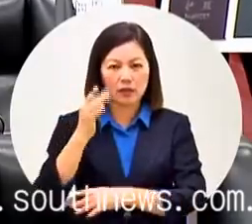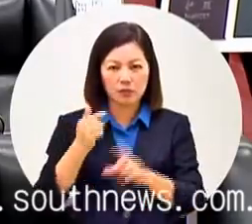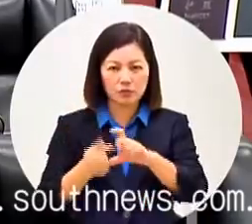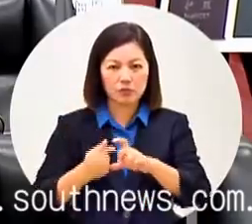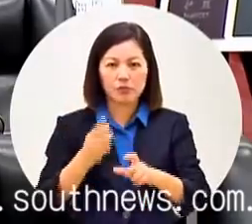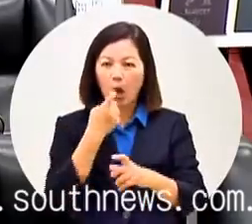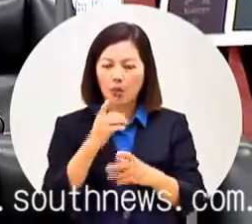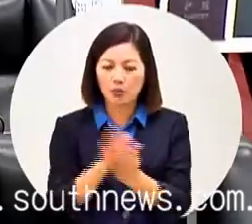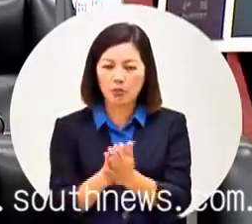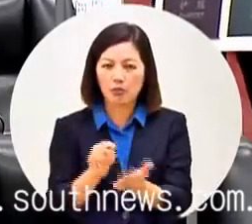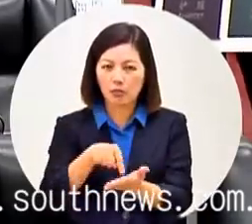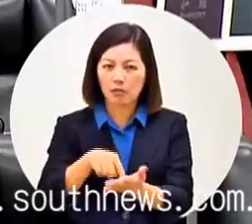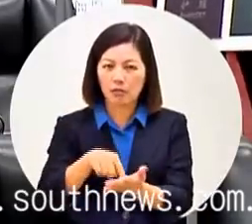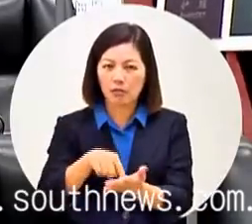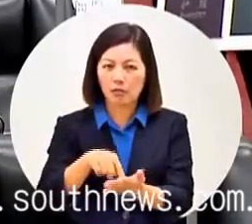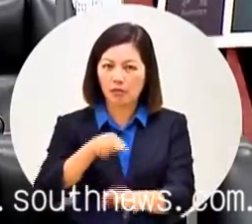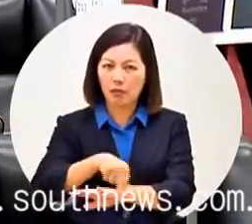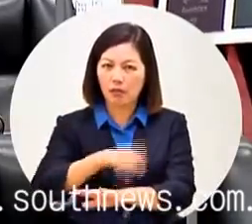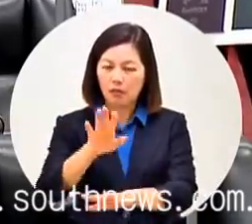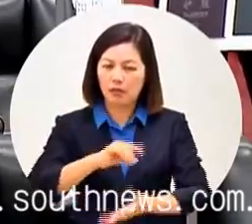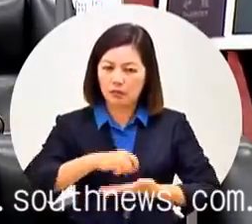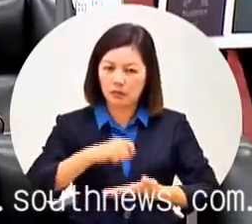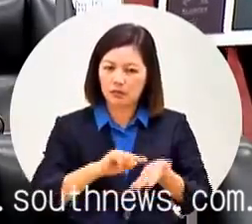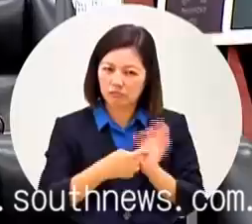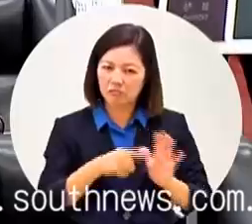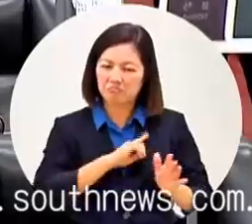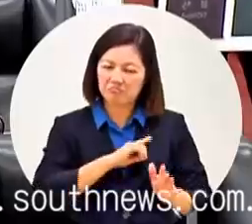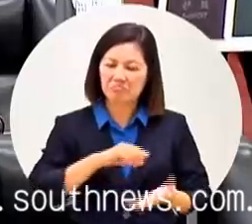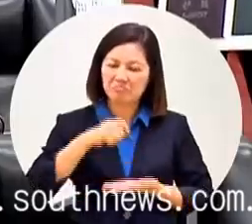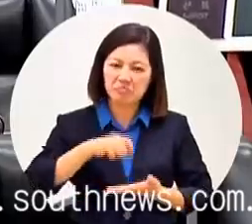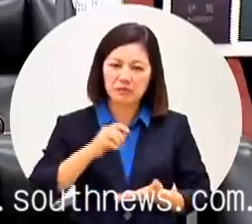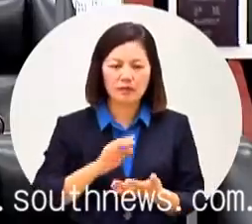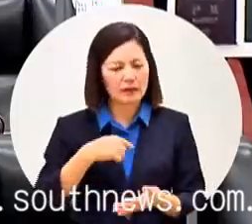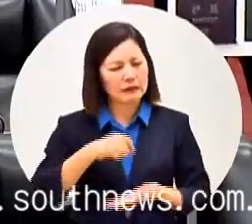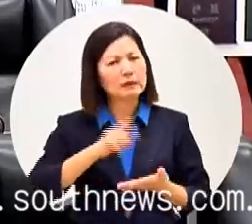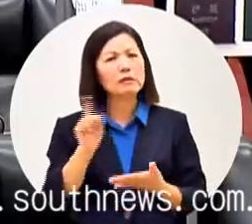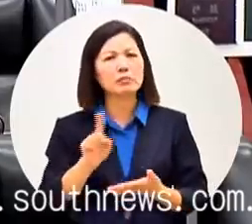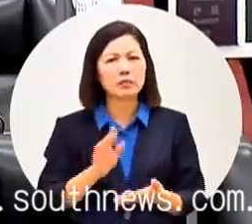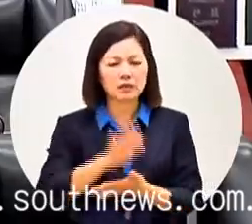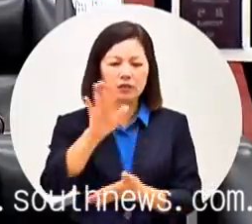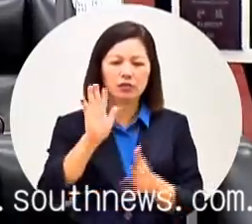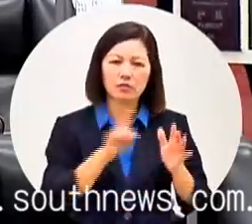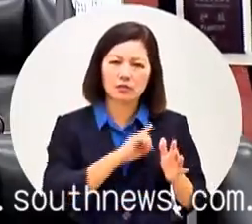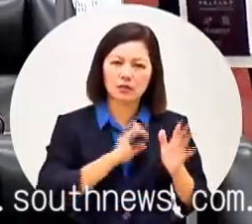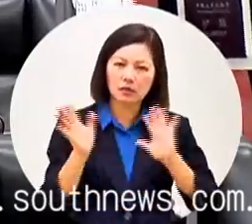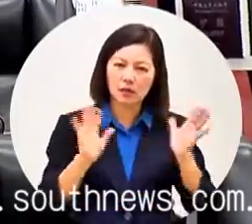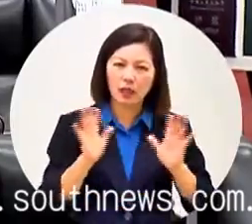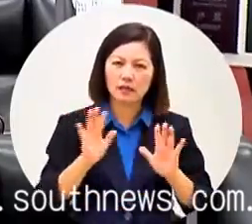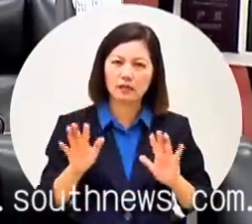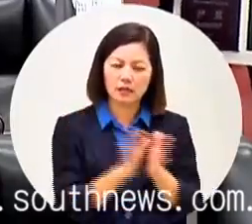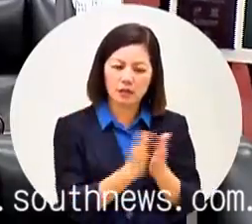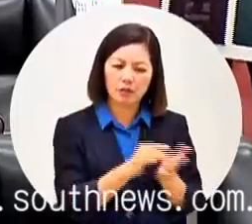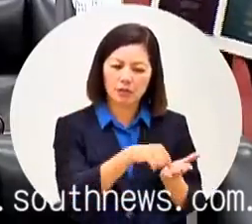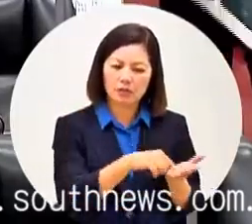他的担心。他担心什么？他担心他未来的小孩可能会拿这本